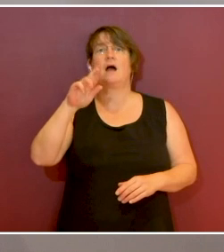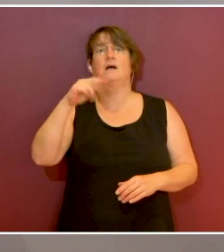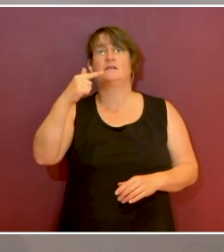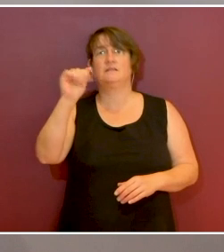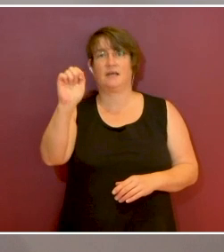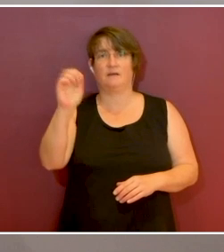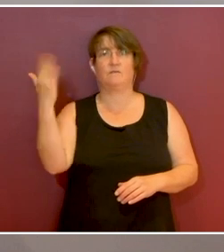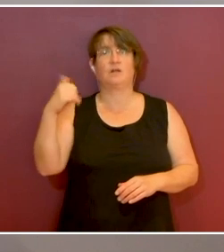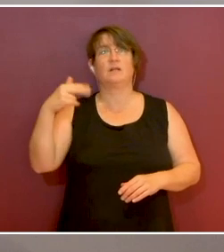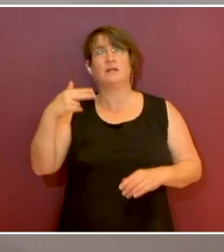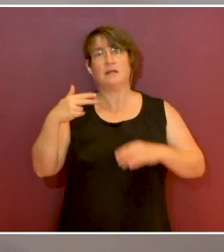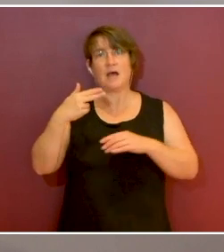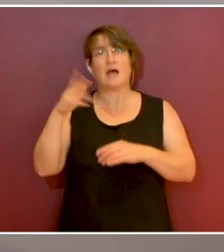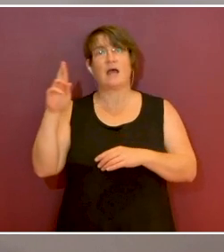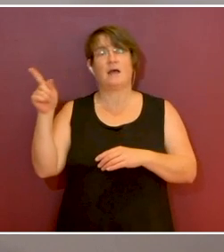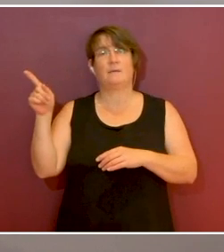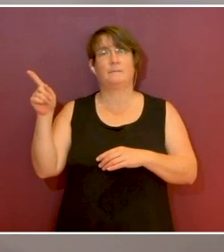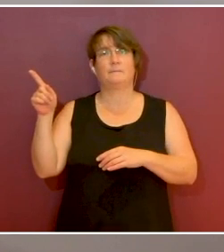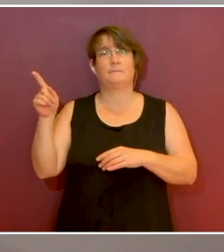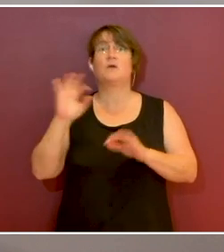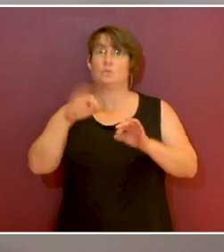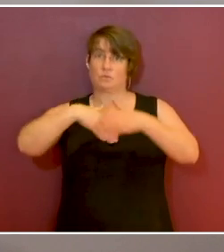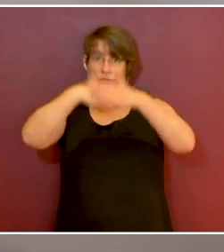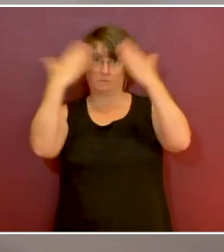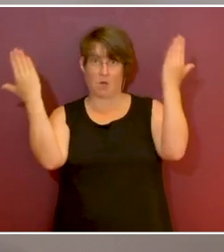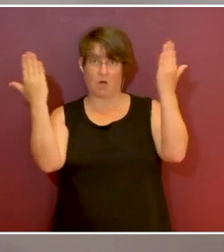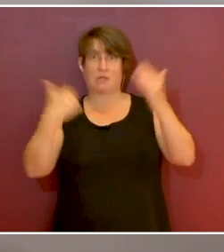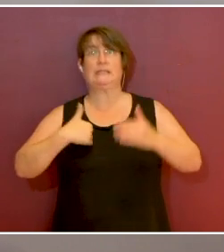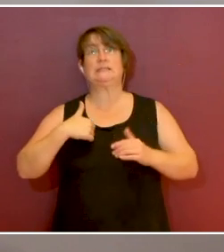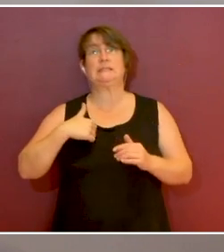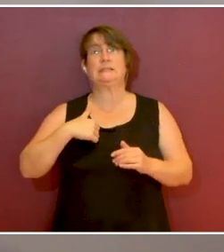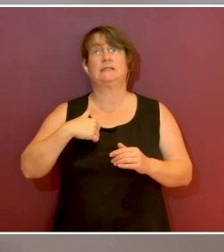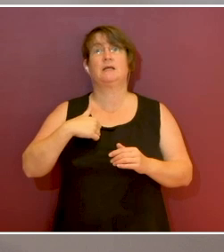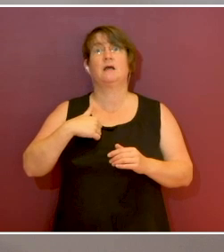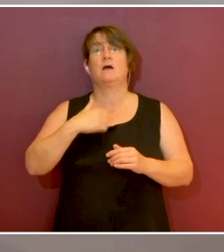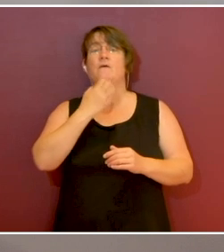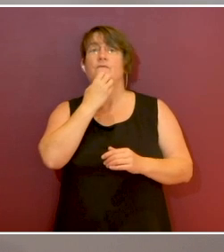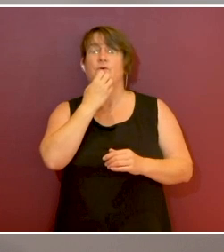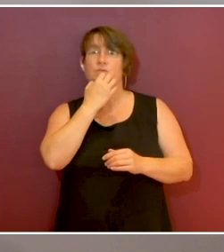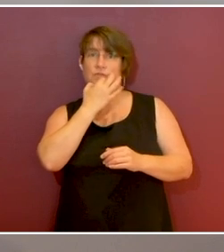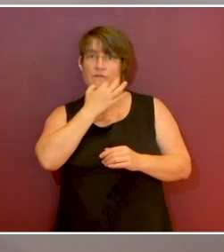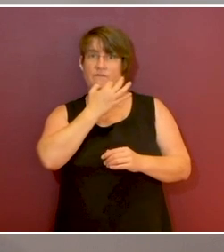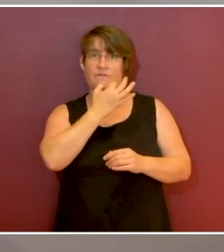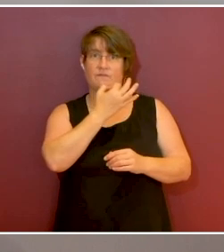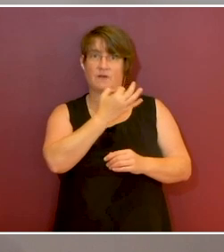guten Morgen. Ich wollte fragen auch noch mal zu den